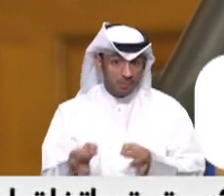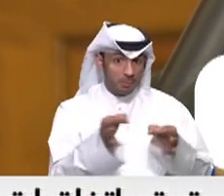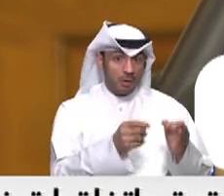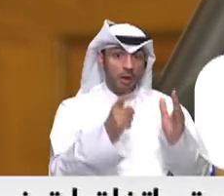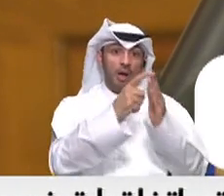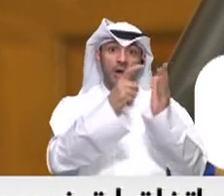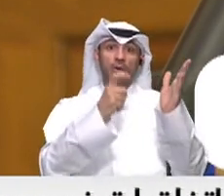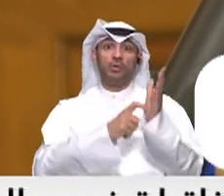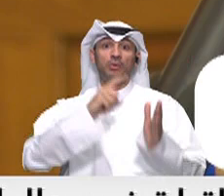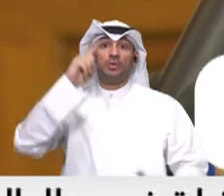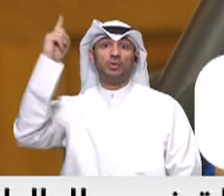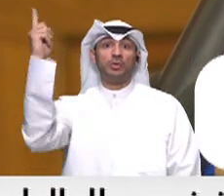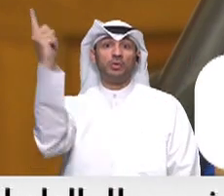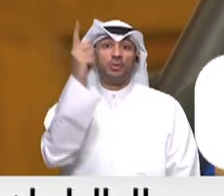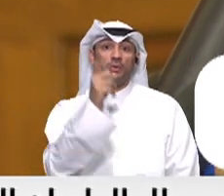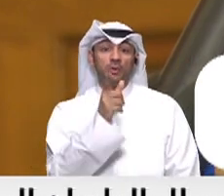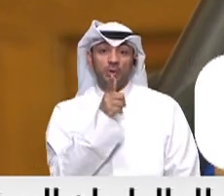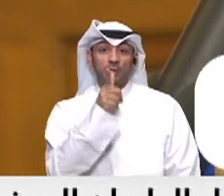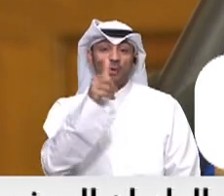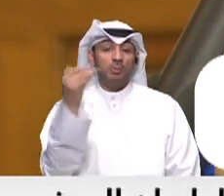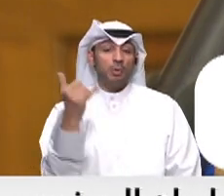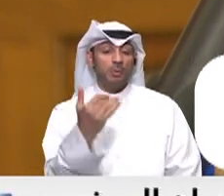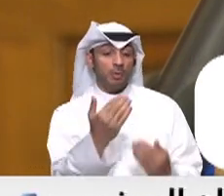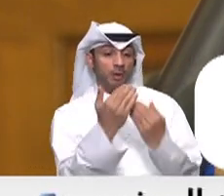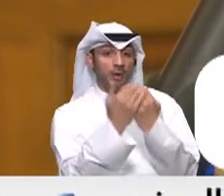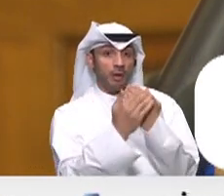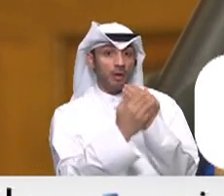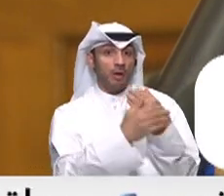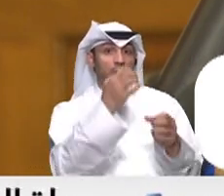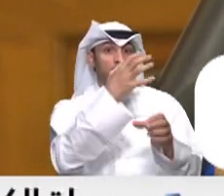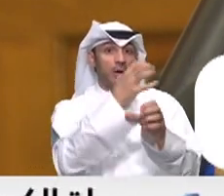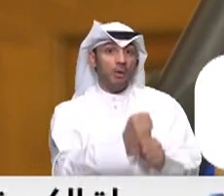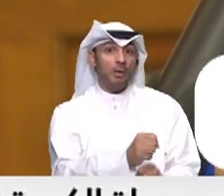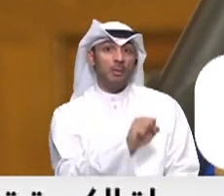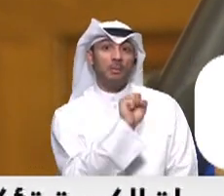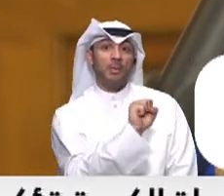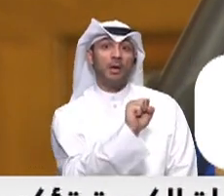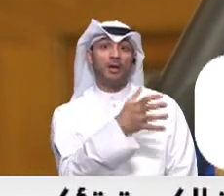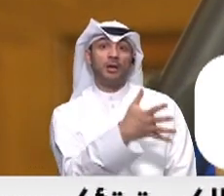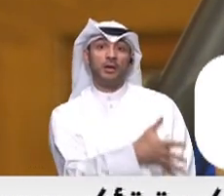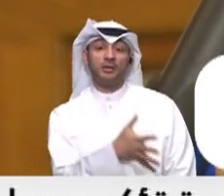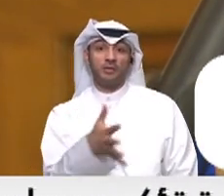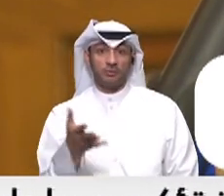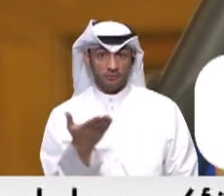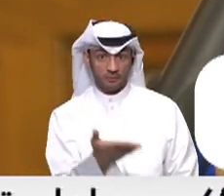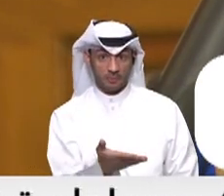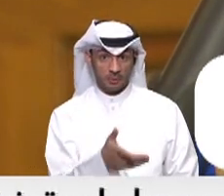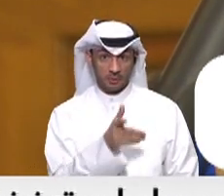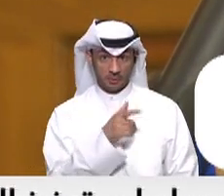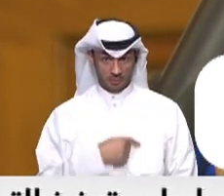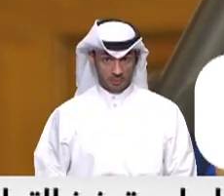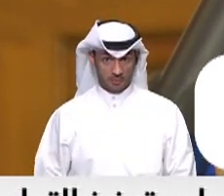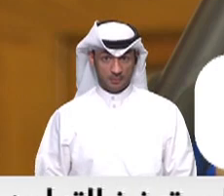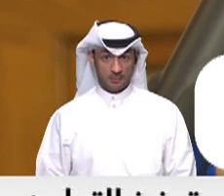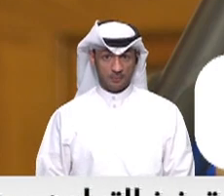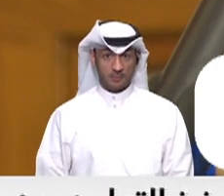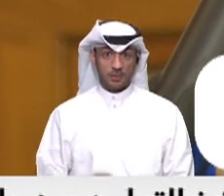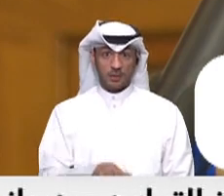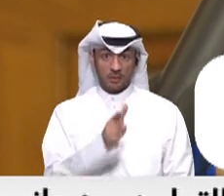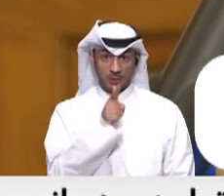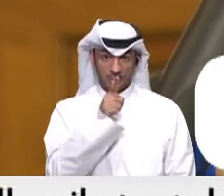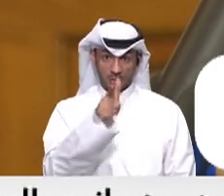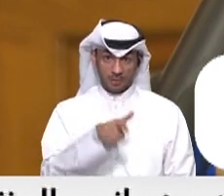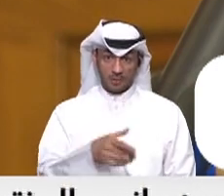الدولية التي تصون حقوق الطفل. وفي هذا السياق لابد من